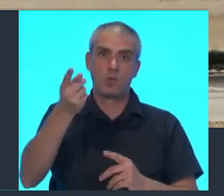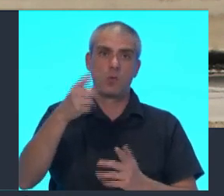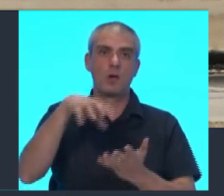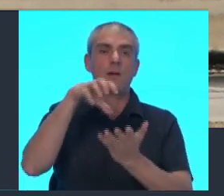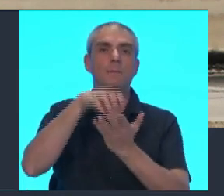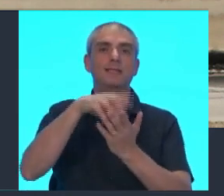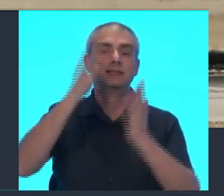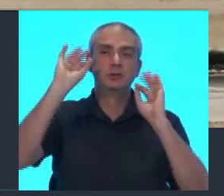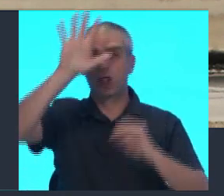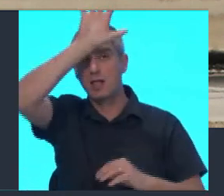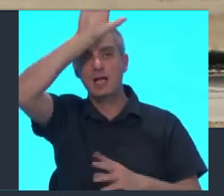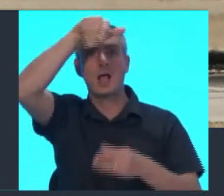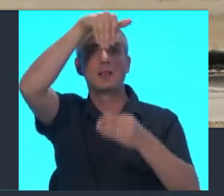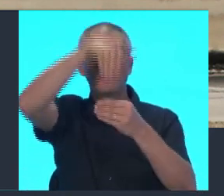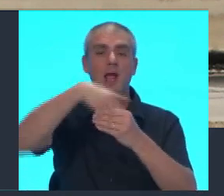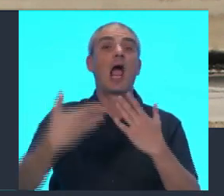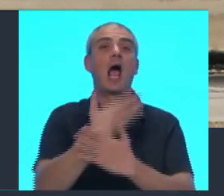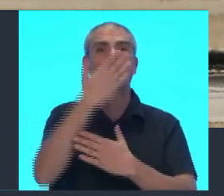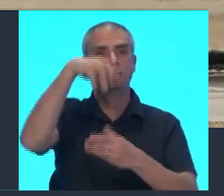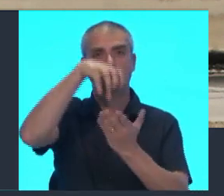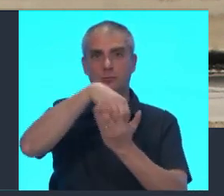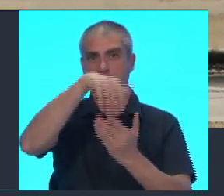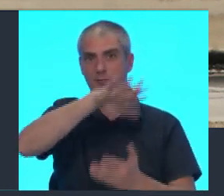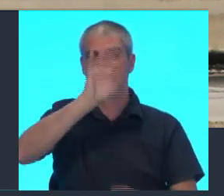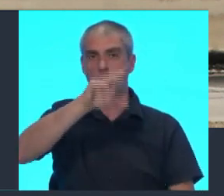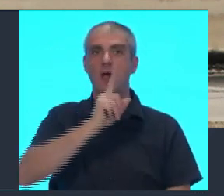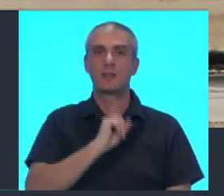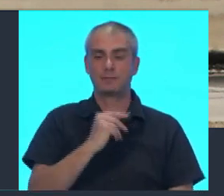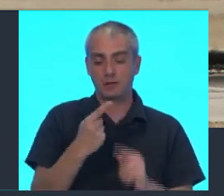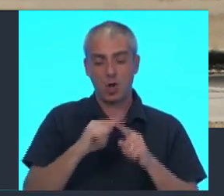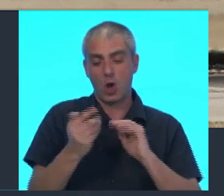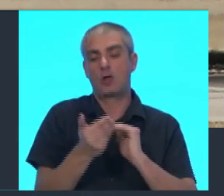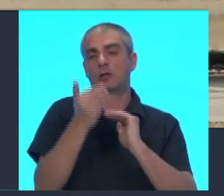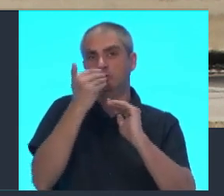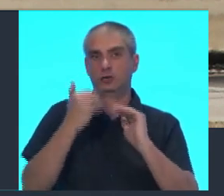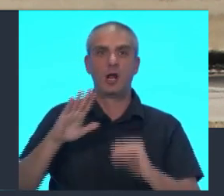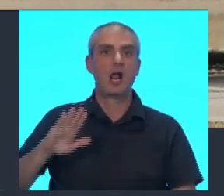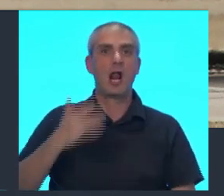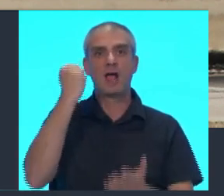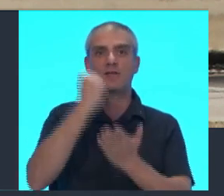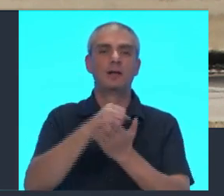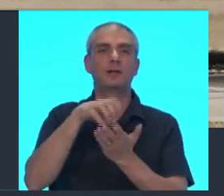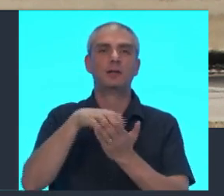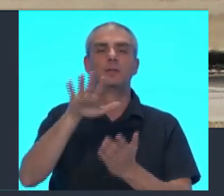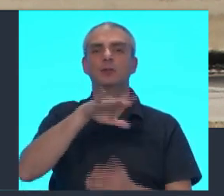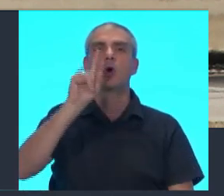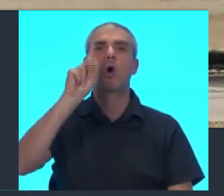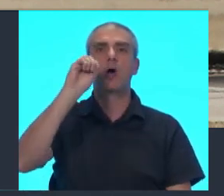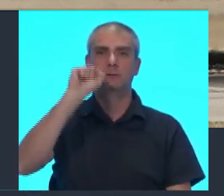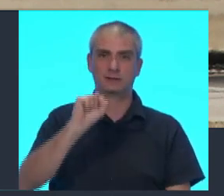הסורית, בסיס איראני חדש באזור דמשק. חודש לפני כן תקפו מטוסי חיל האוויר מתקן צבאי באזור